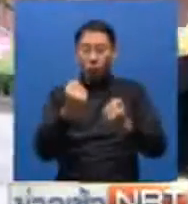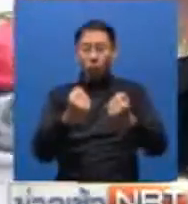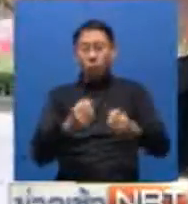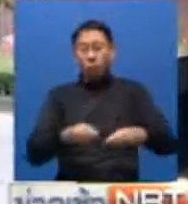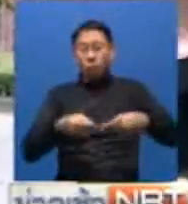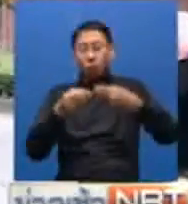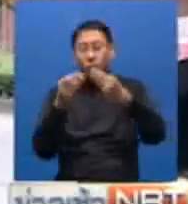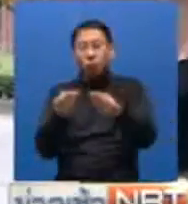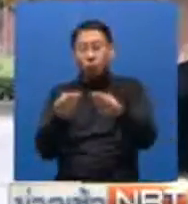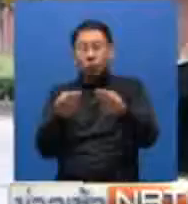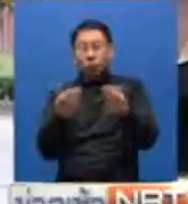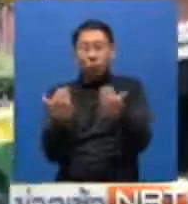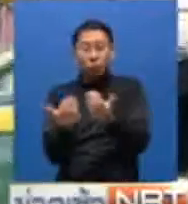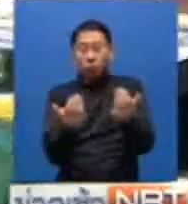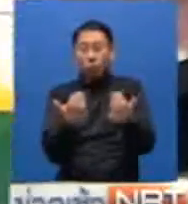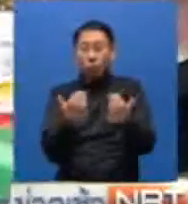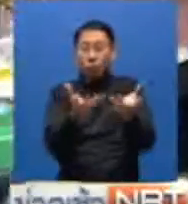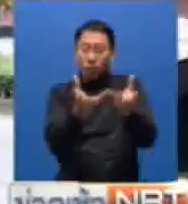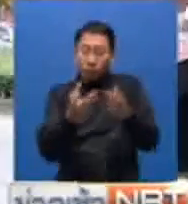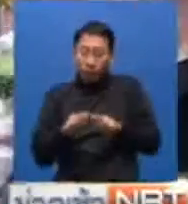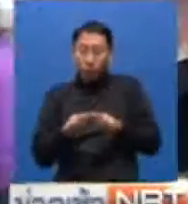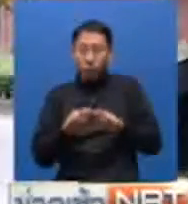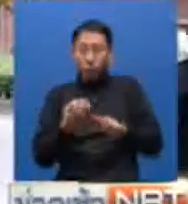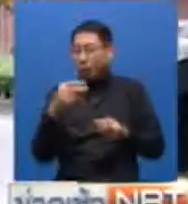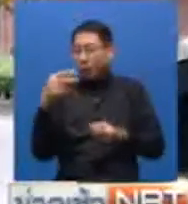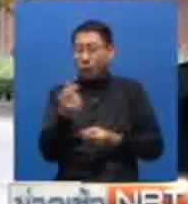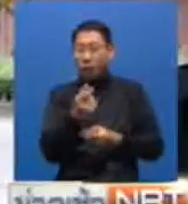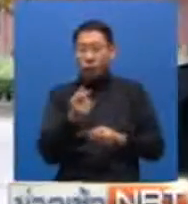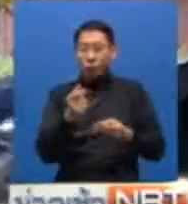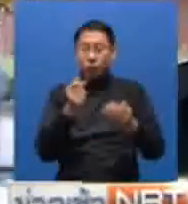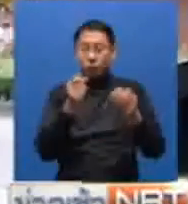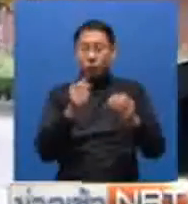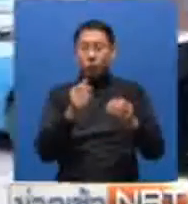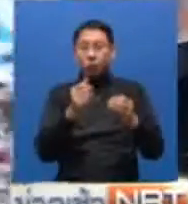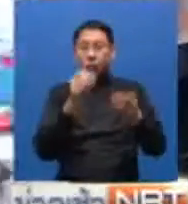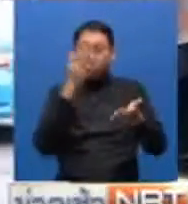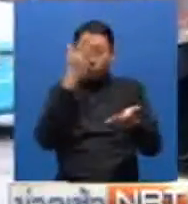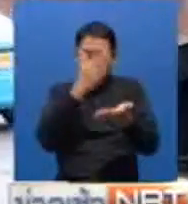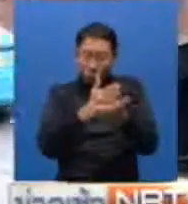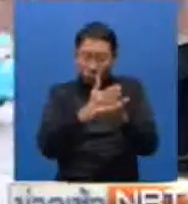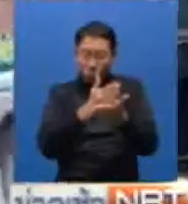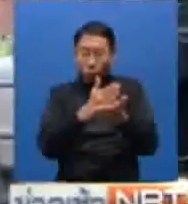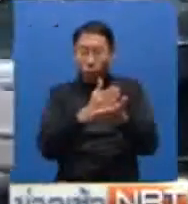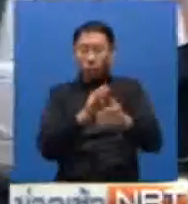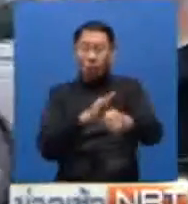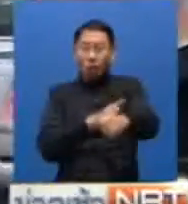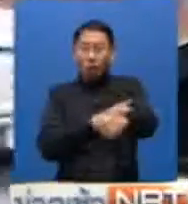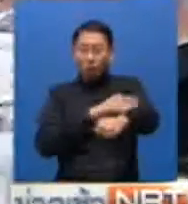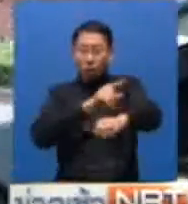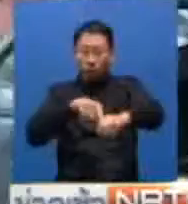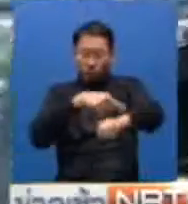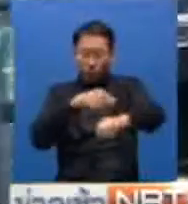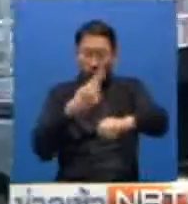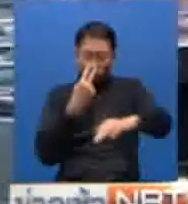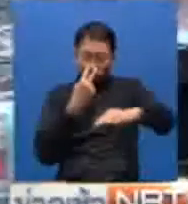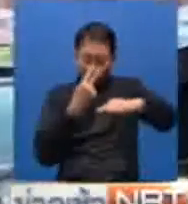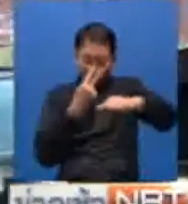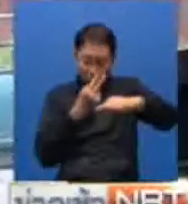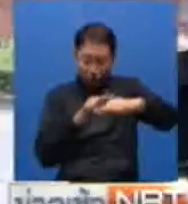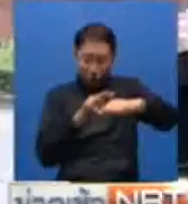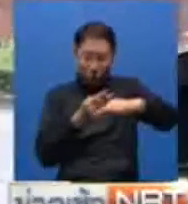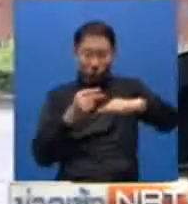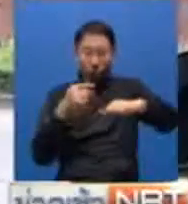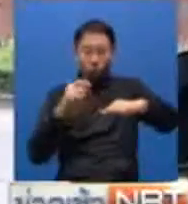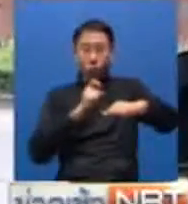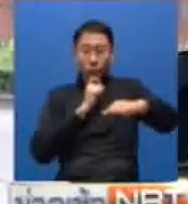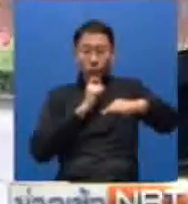ราก็ไม่ว่ากันแต่ว่าต้องให้เร็วหน่อยแต่ถ้าจอดไม่อยู่เลยเนี่ยเราต้องล็อกล้อเห็นรถว่าจอดอยู่เราก็ต้องไปดูก่อนในรถมีคนไหม